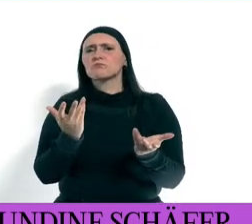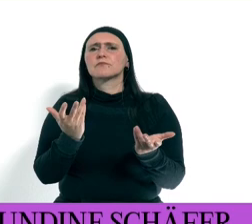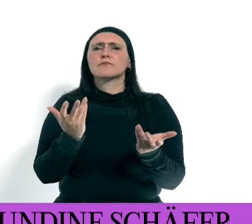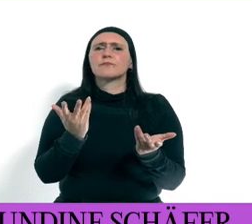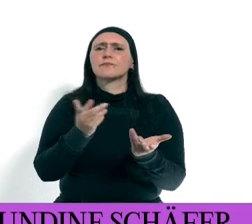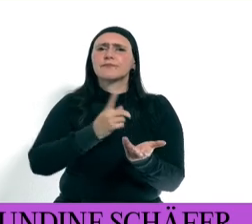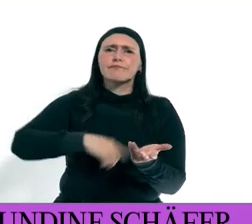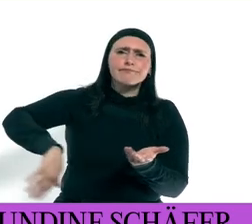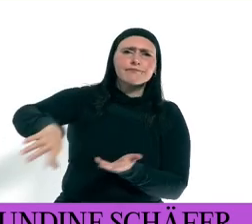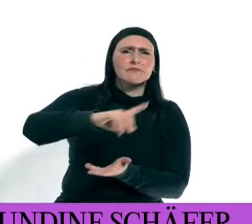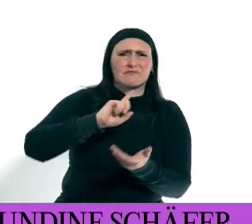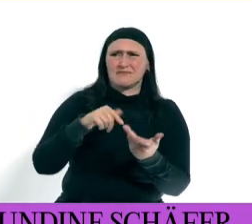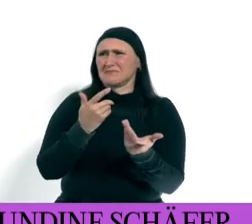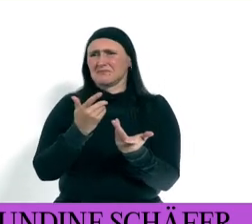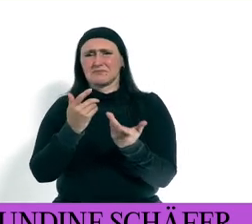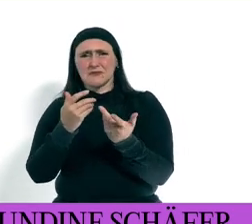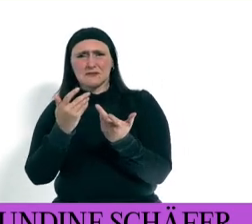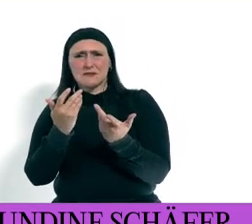tatsächlich an der Wurzel, wenn man so will.